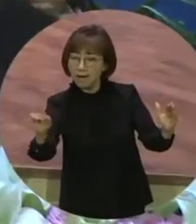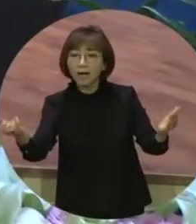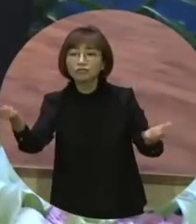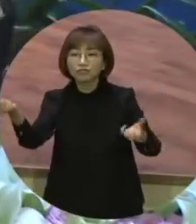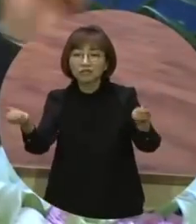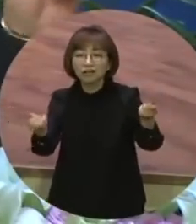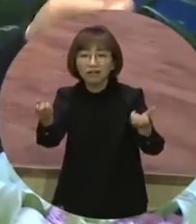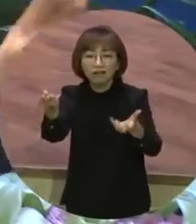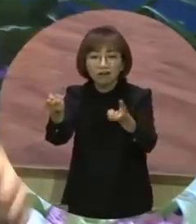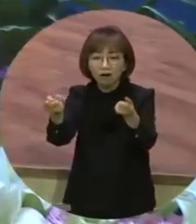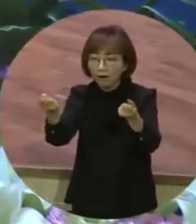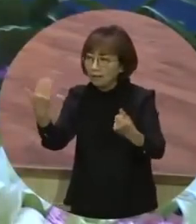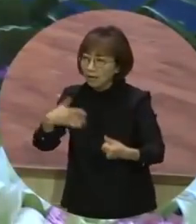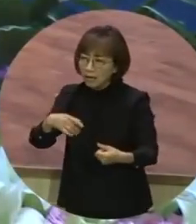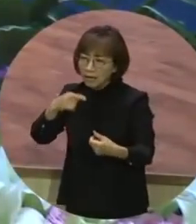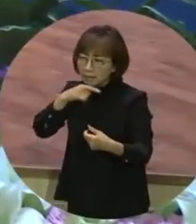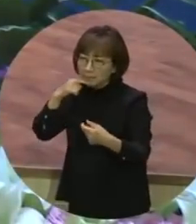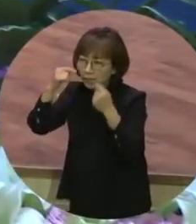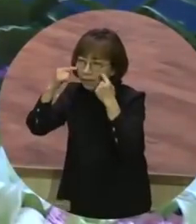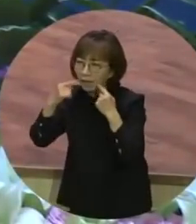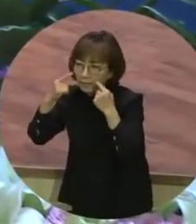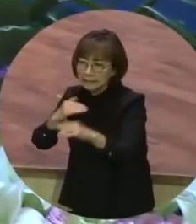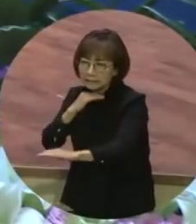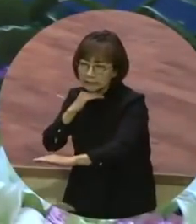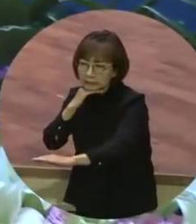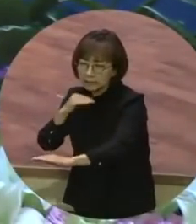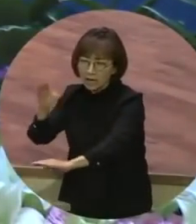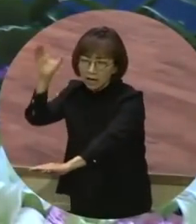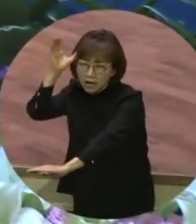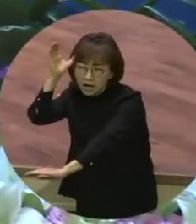그래서 피 나오기를 기다리고 있다는 거예요, 피가.